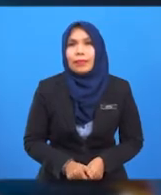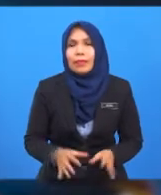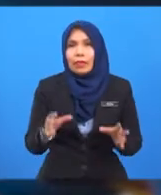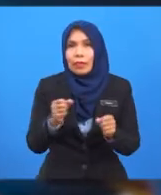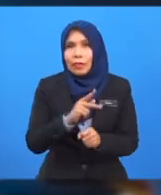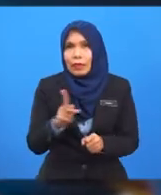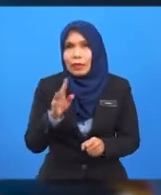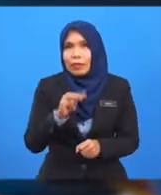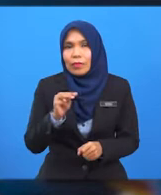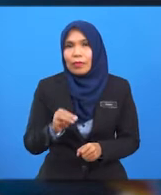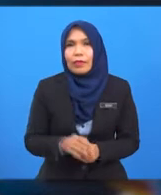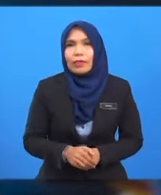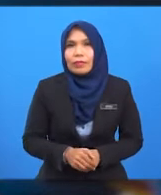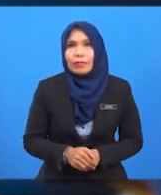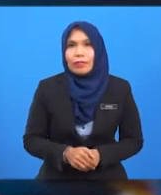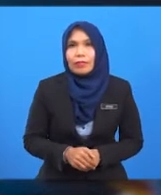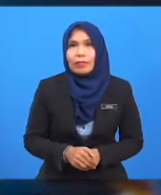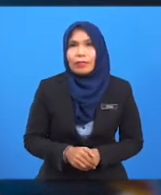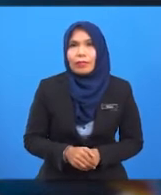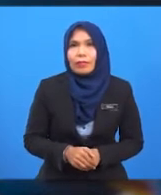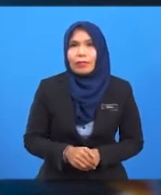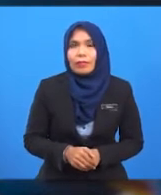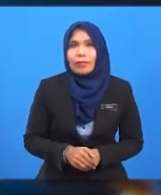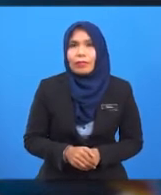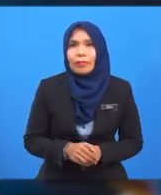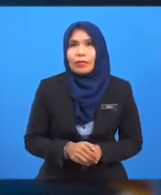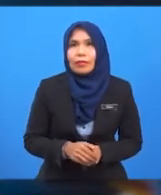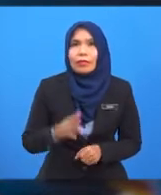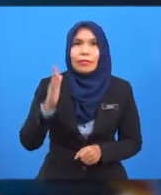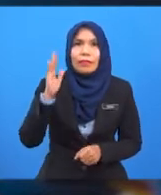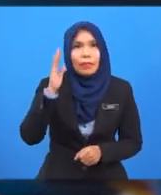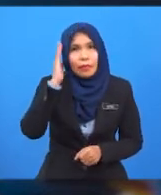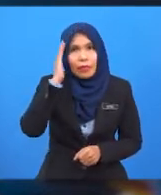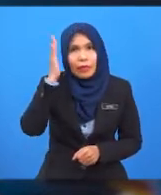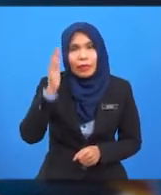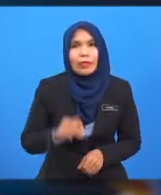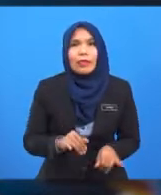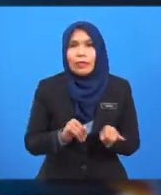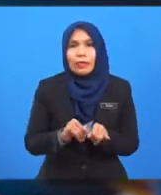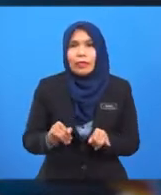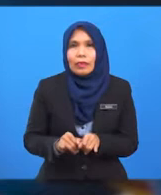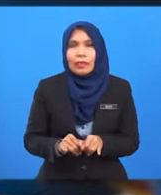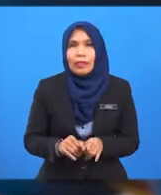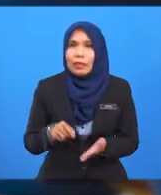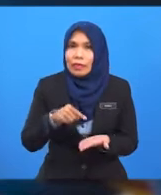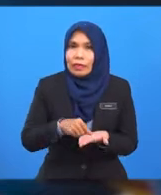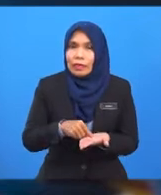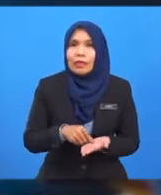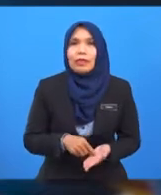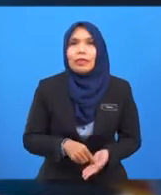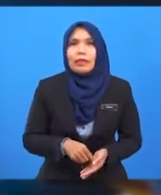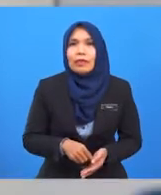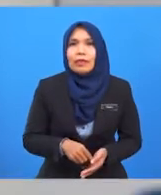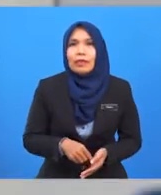Dapatkah murid-murid bayangkan jika kaedah ini masih lagi digunakan sehingga